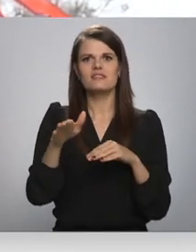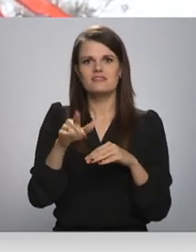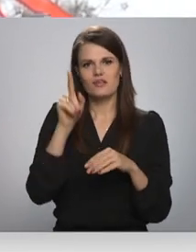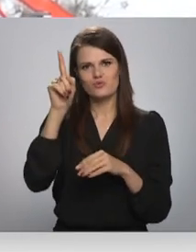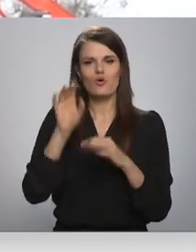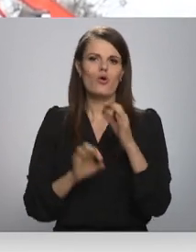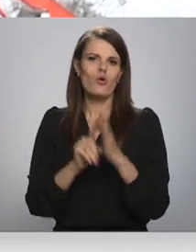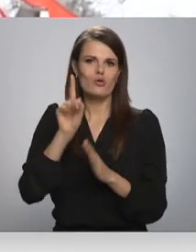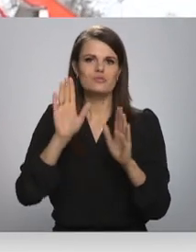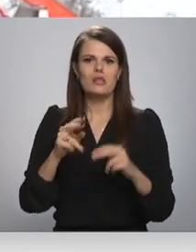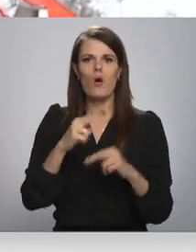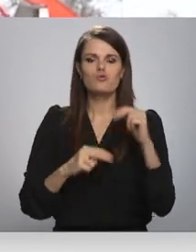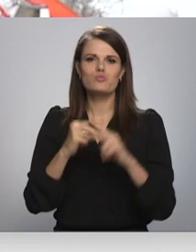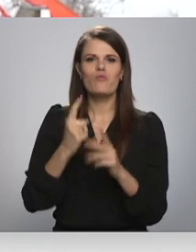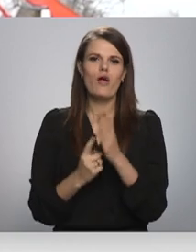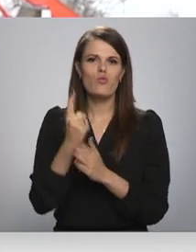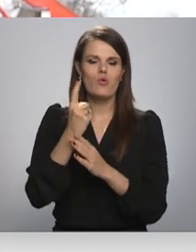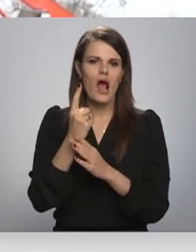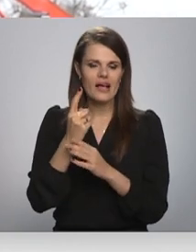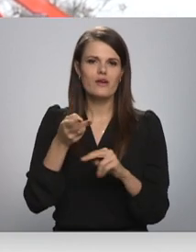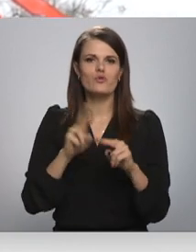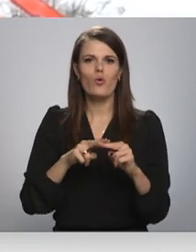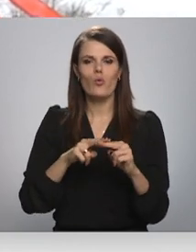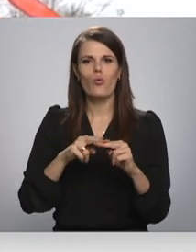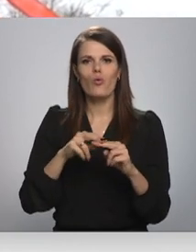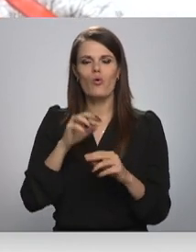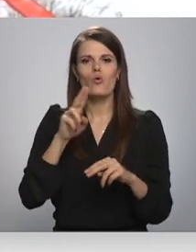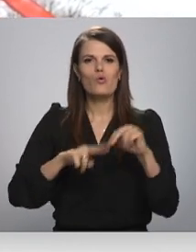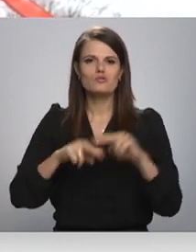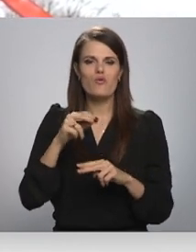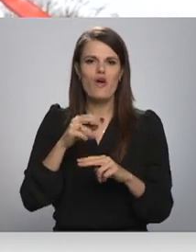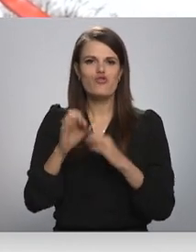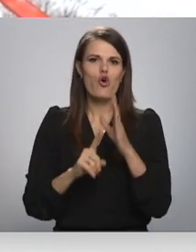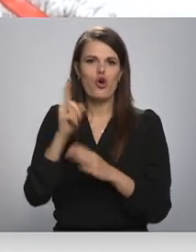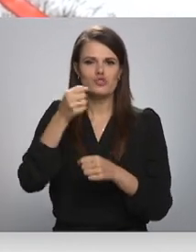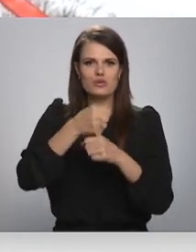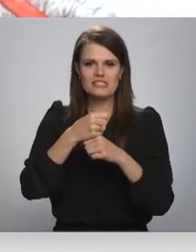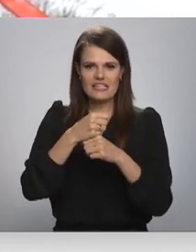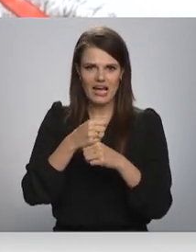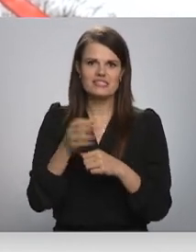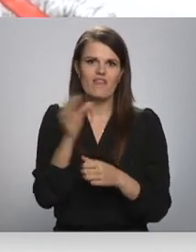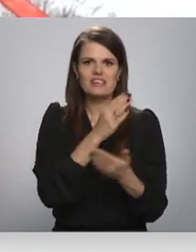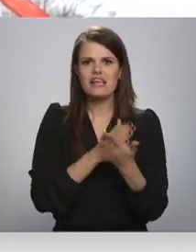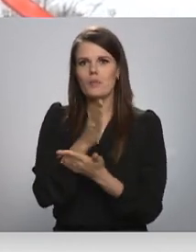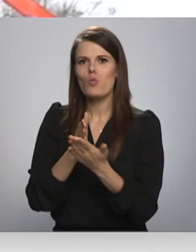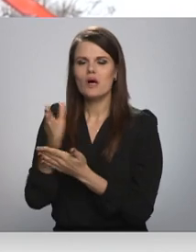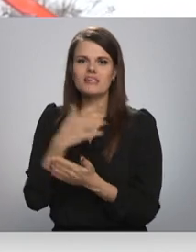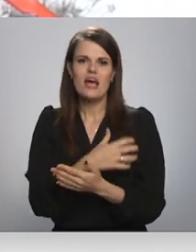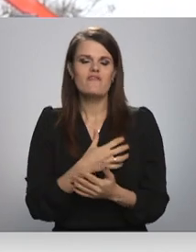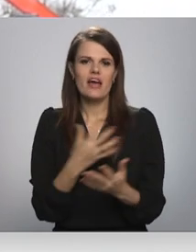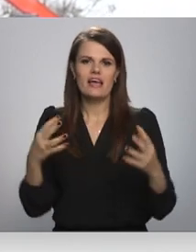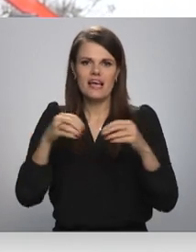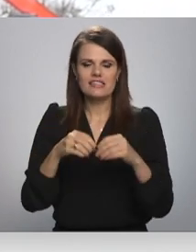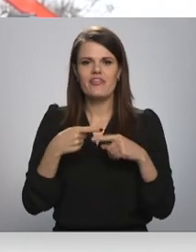kosmosu. Lai uzbūvētu to raķeti un uzturētu to kosmosa staciju, ir pilnīgi visām nozarēm praktiski, kas ir, jāiesaistās ar